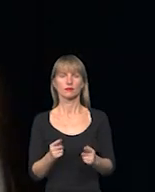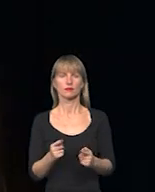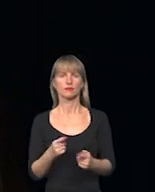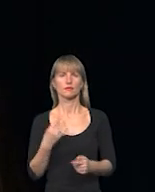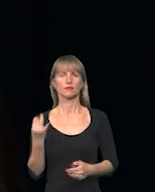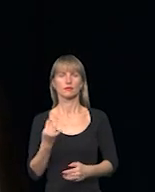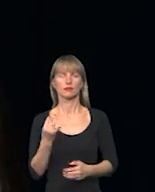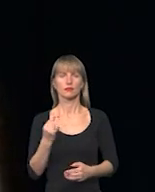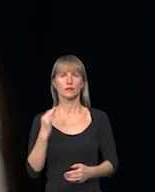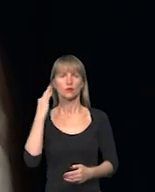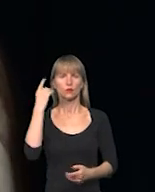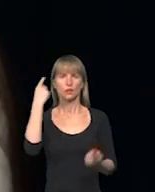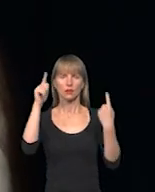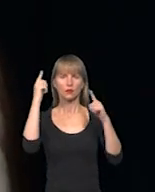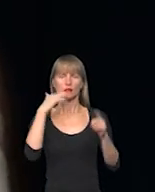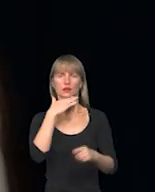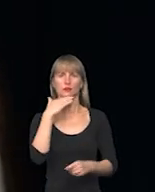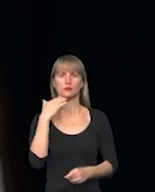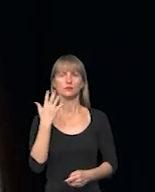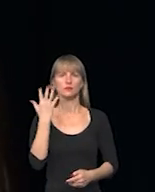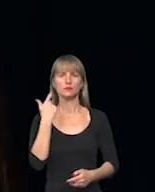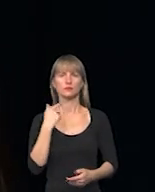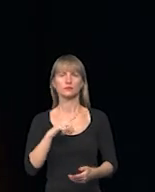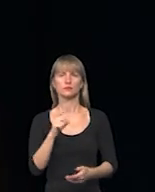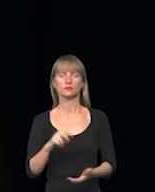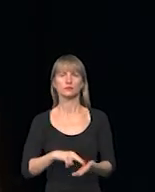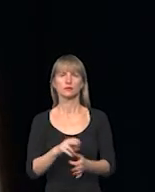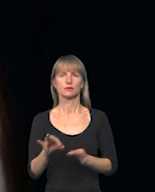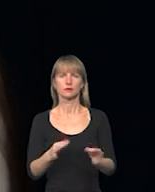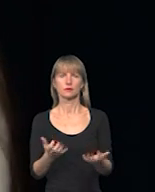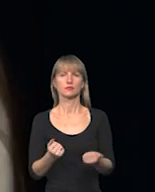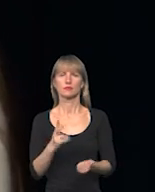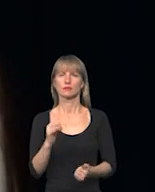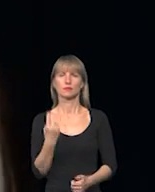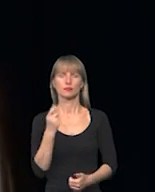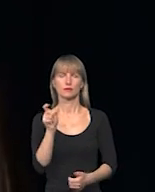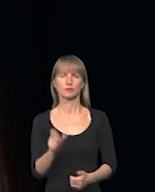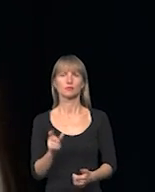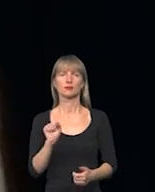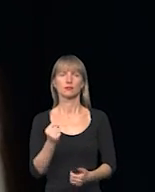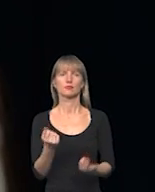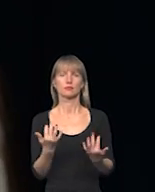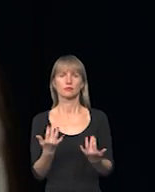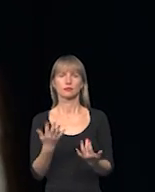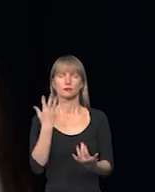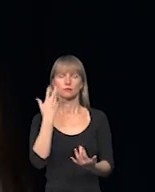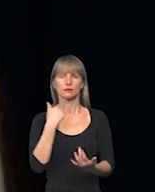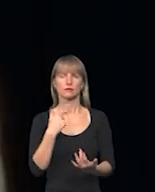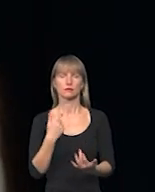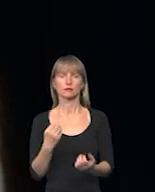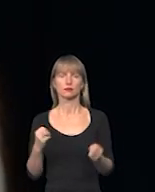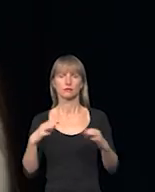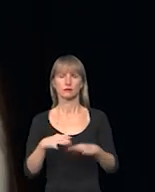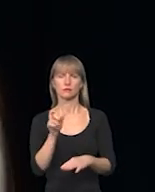і творчих ідей, особливо коли за проект береться не одна людина, а декілька, коли генерація ідей відбувається